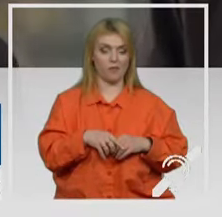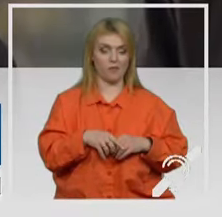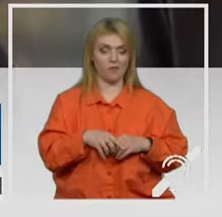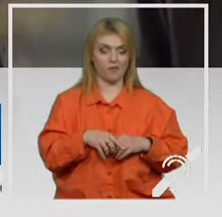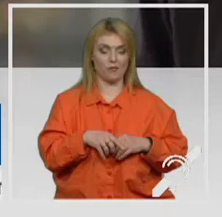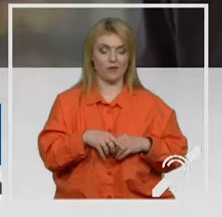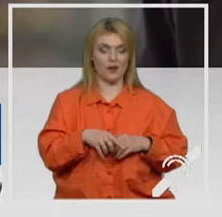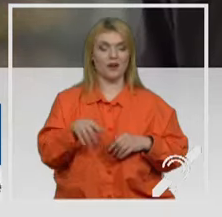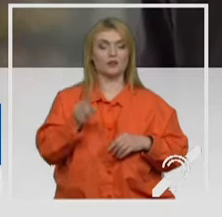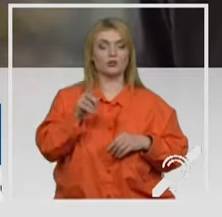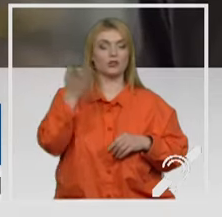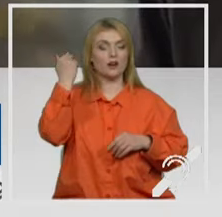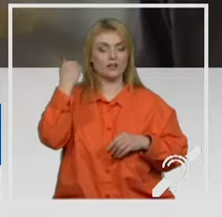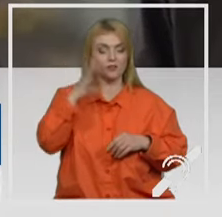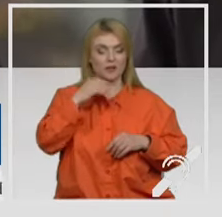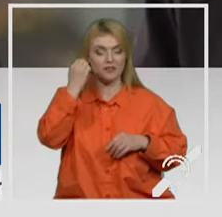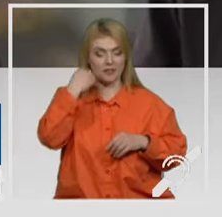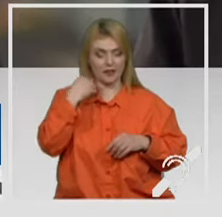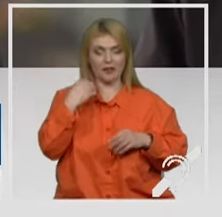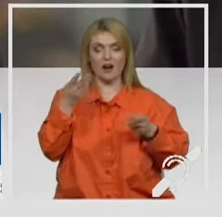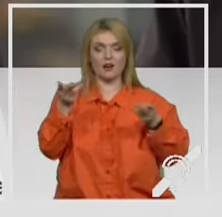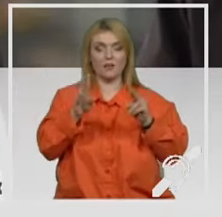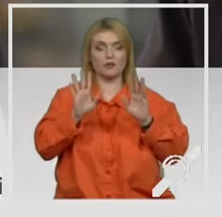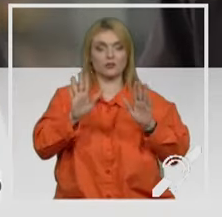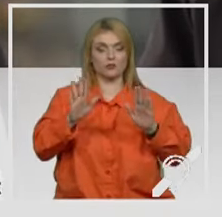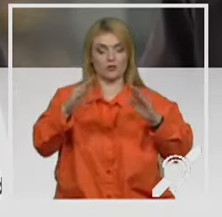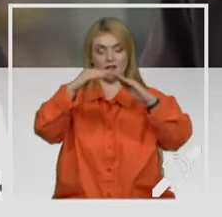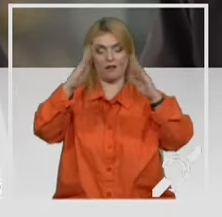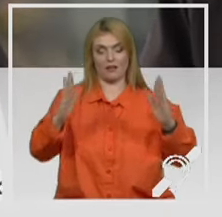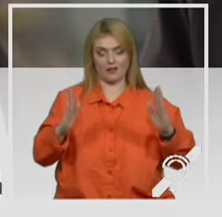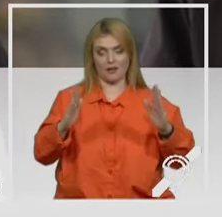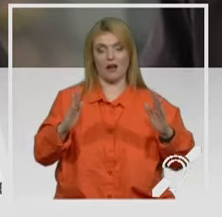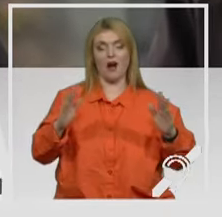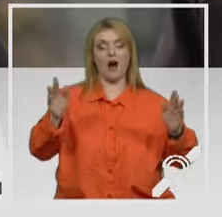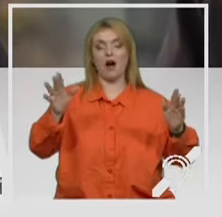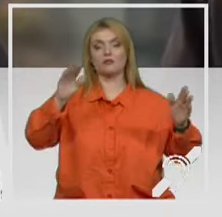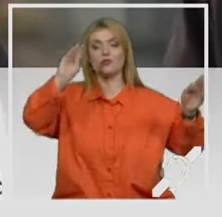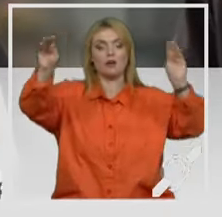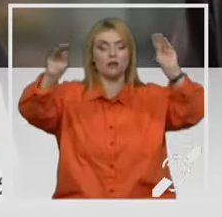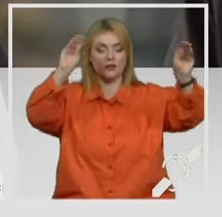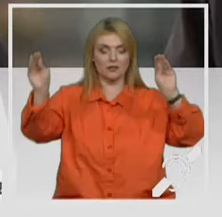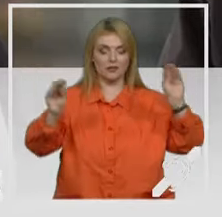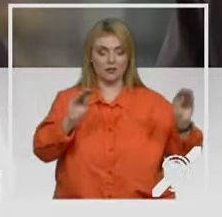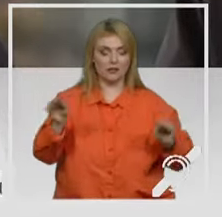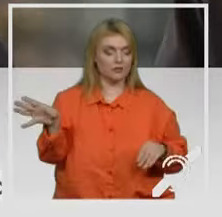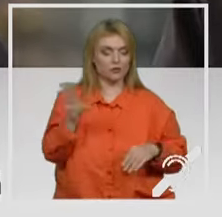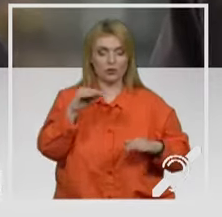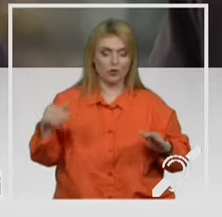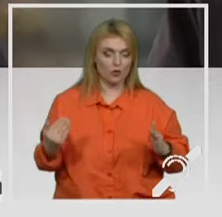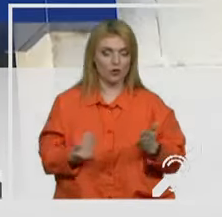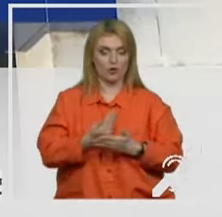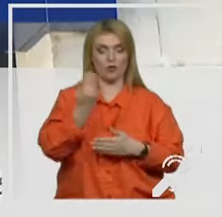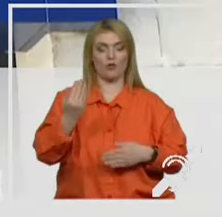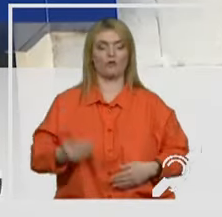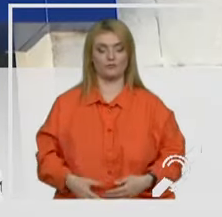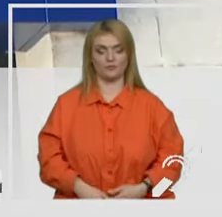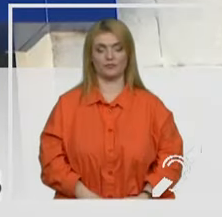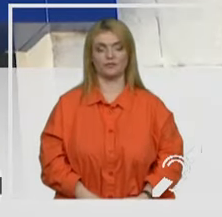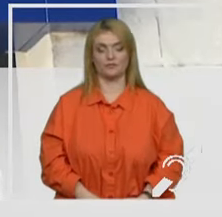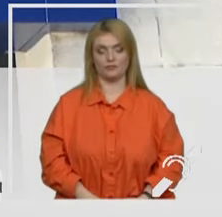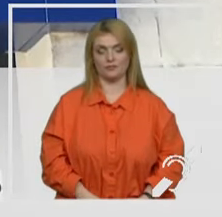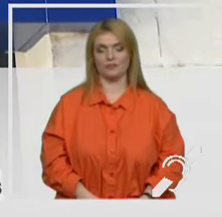și acoperișul. Rest totul a fost reconstruit din nou, practic. Inclusiv extins suprafața de la